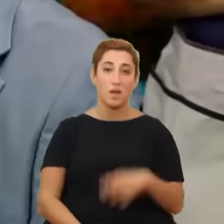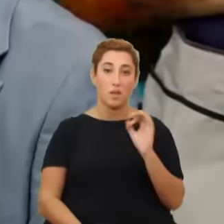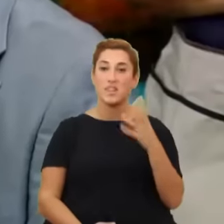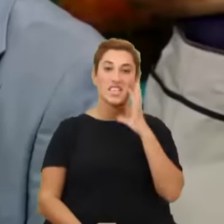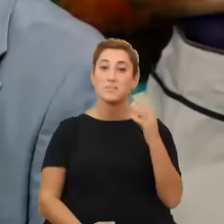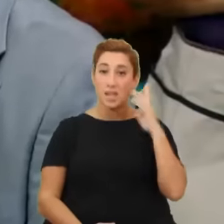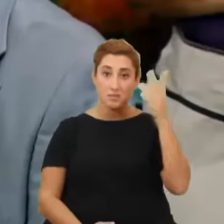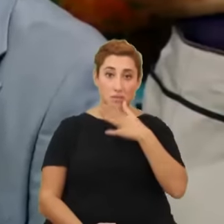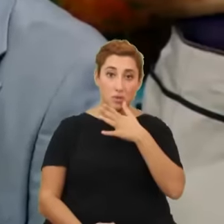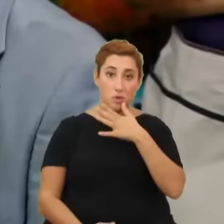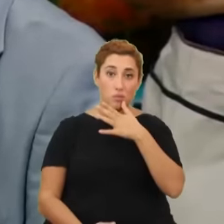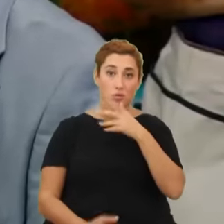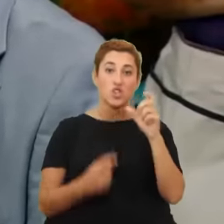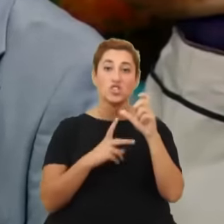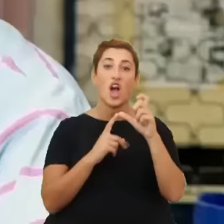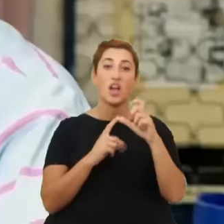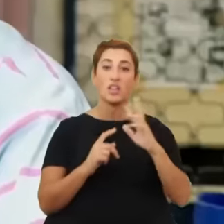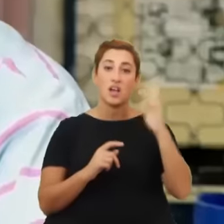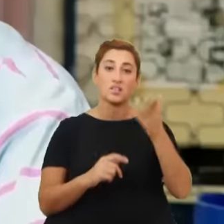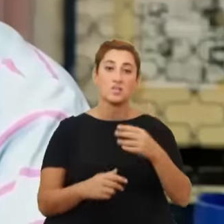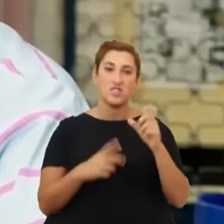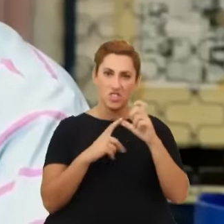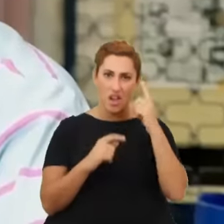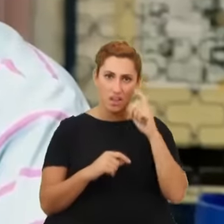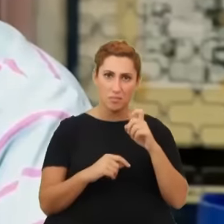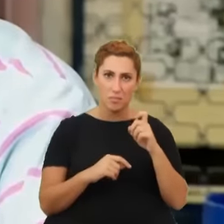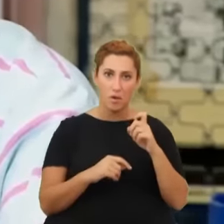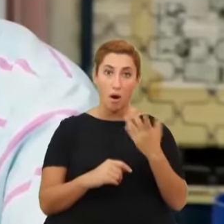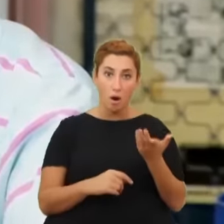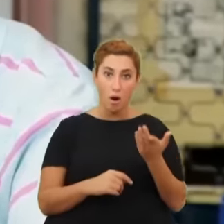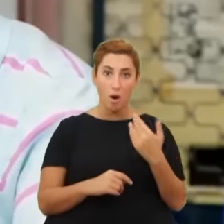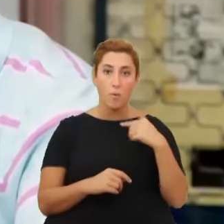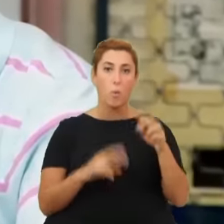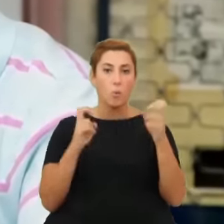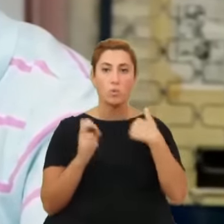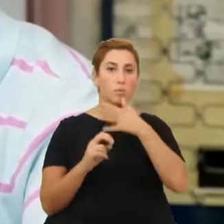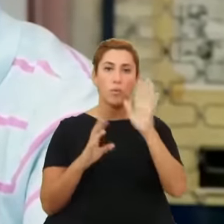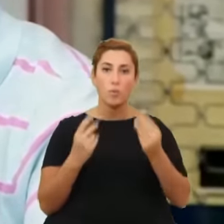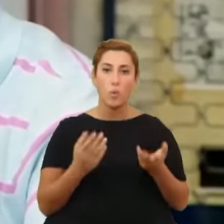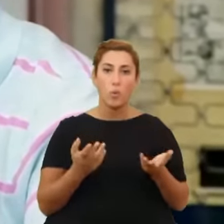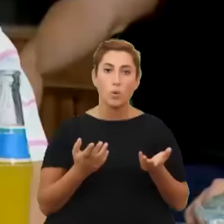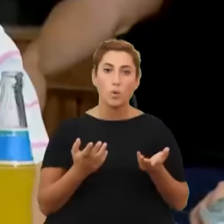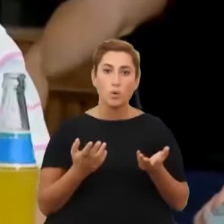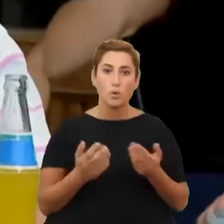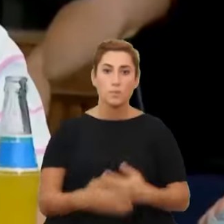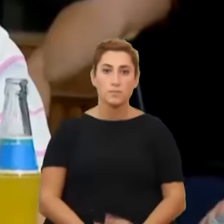de kime kestirmiş biliyor musun? Şahin'e kestirmiş. Şahin'e mi? Evet. Aa, ben o mevzuyu bilmiyorum ya, hayırdır?